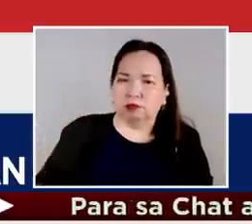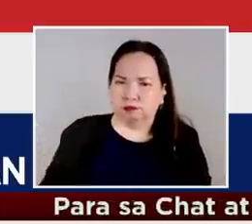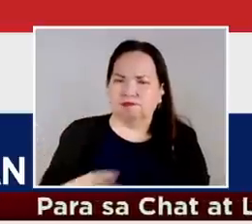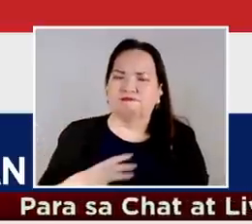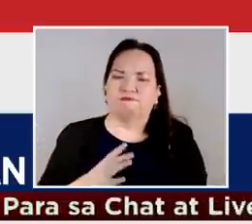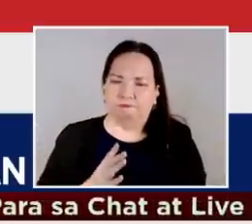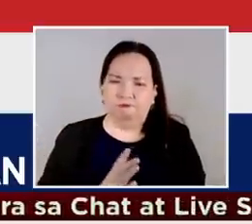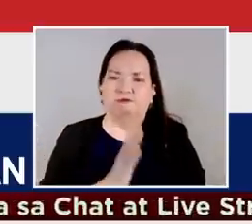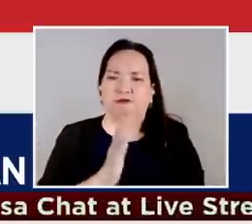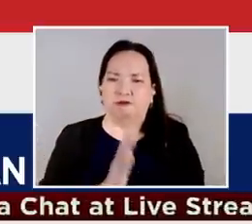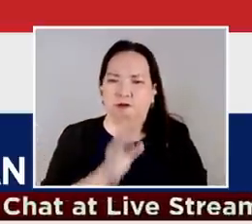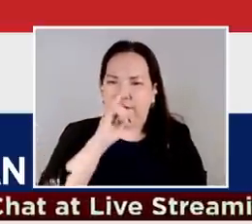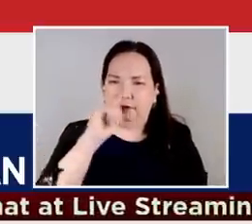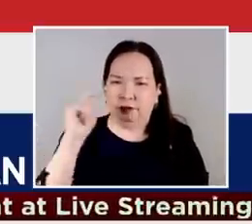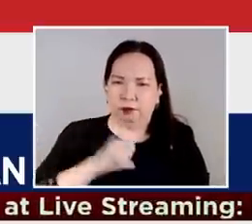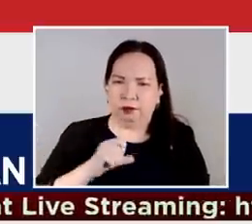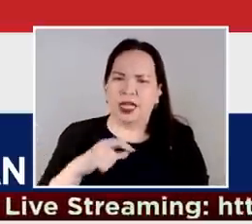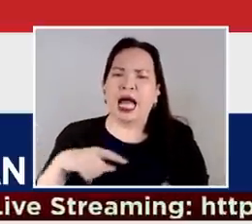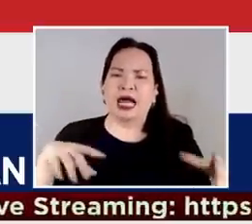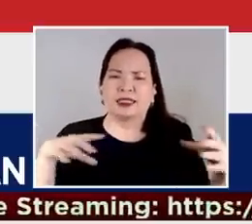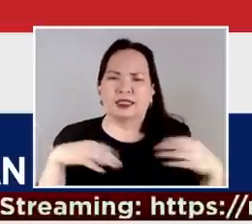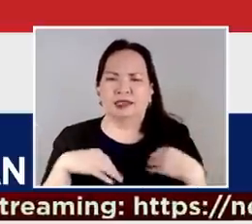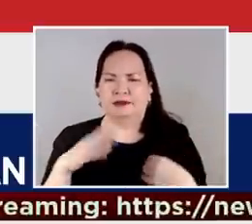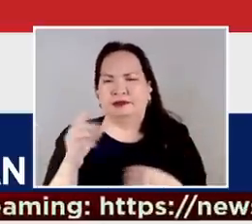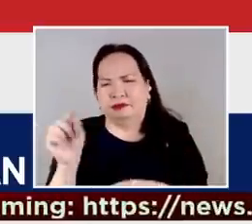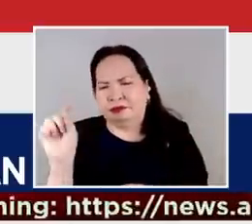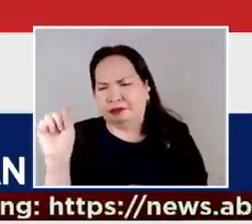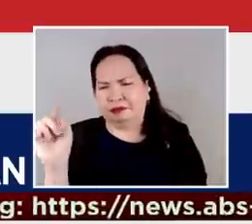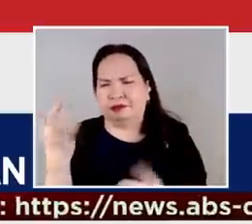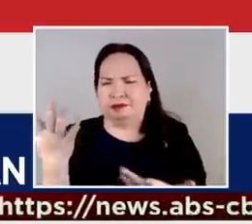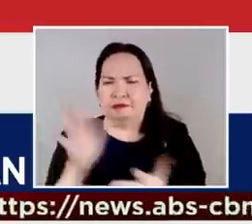time, these are petty allegations, no?